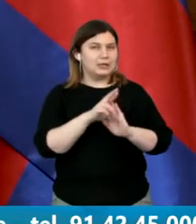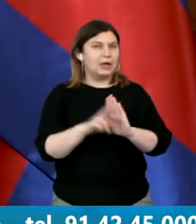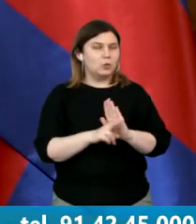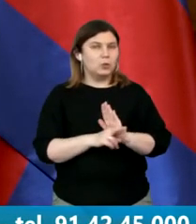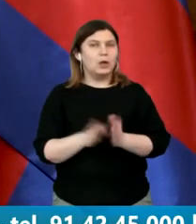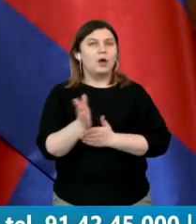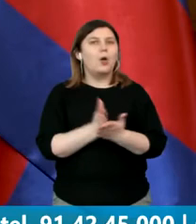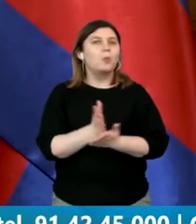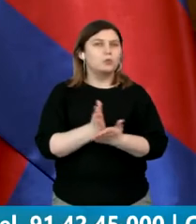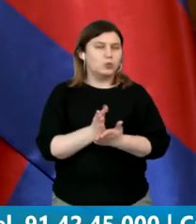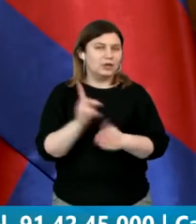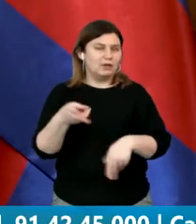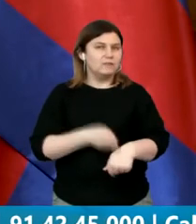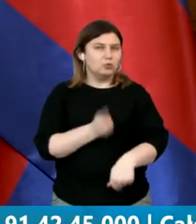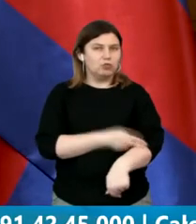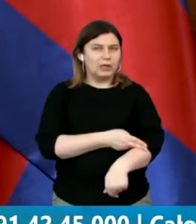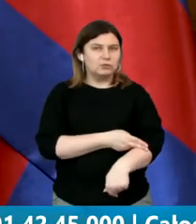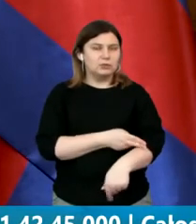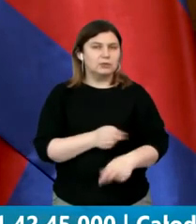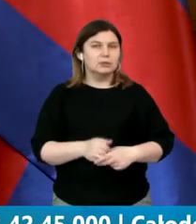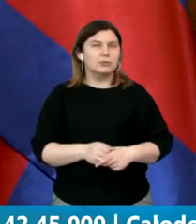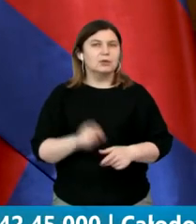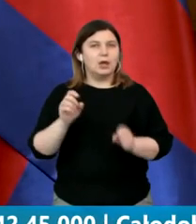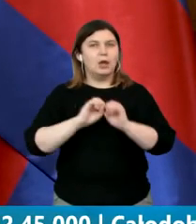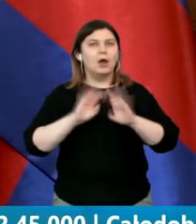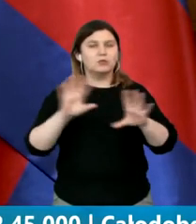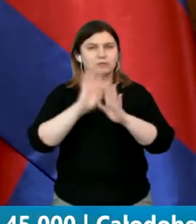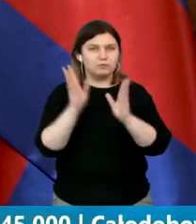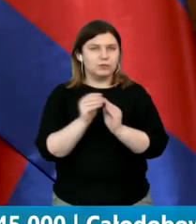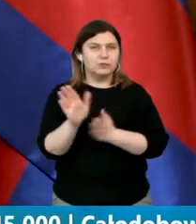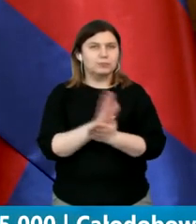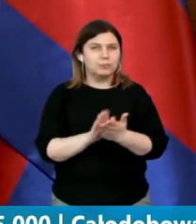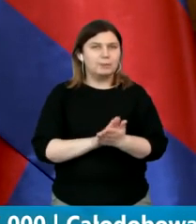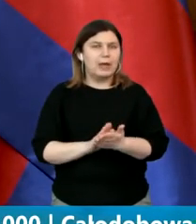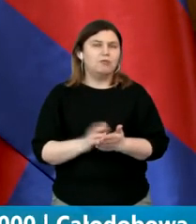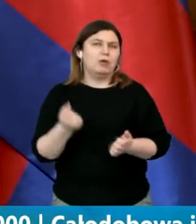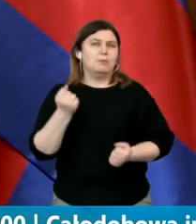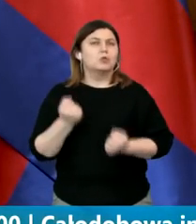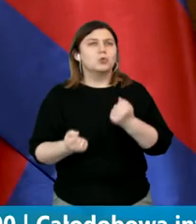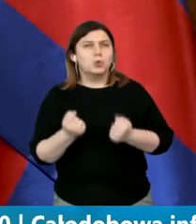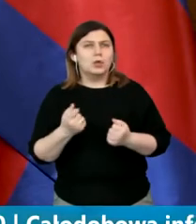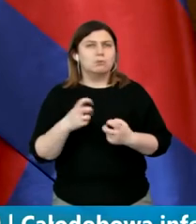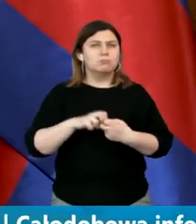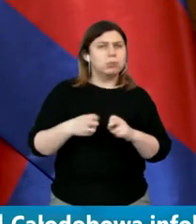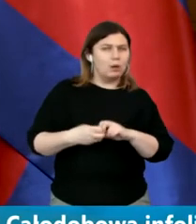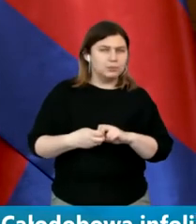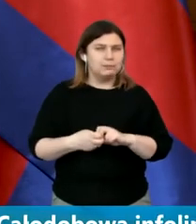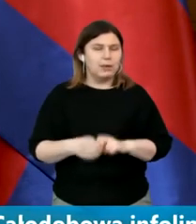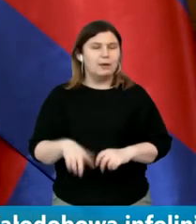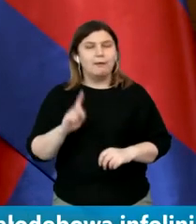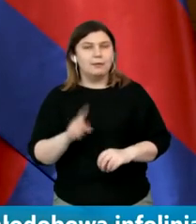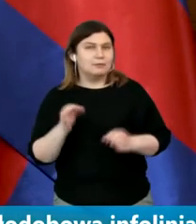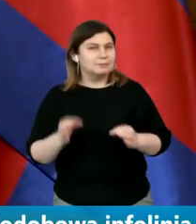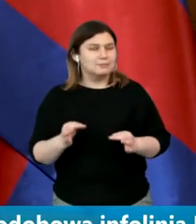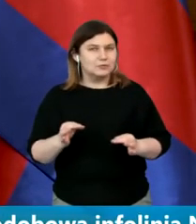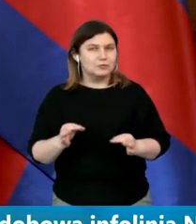dotyczące obsługi w urzędzie. Oczywiście wszystkich przepraszam za te trudności i niedogodności, ale na dzień